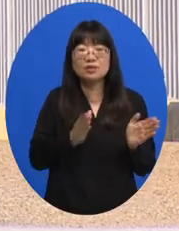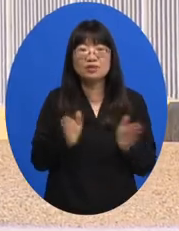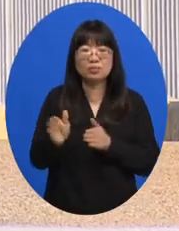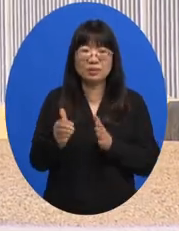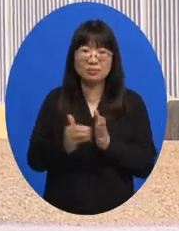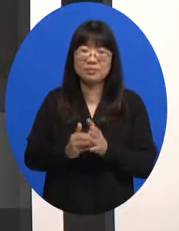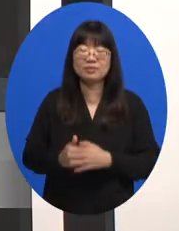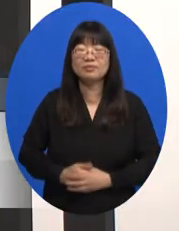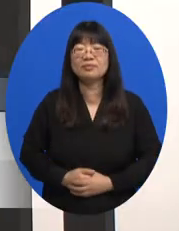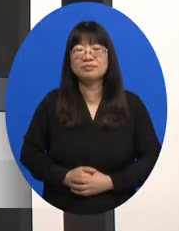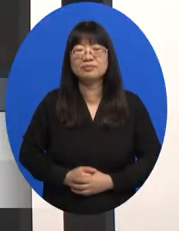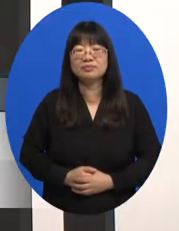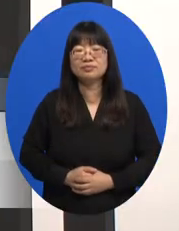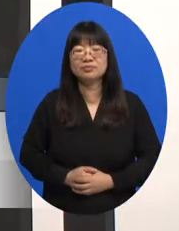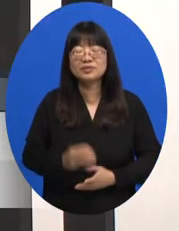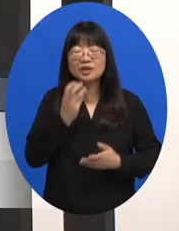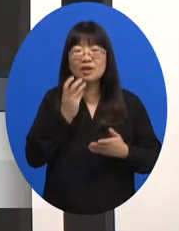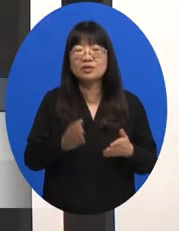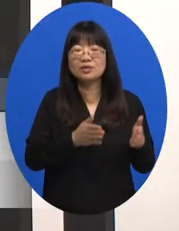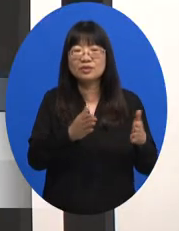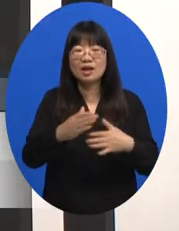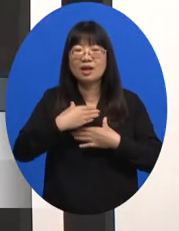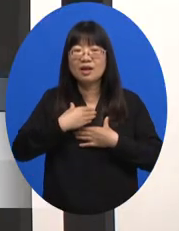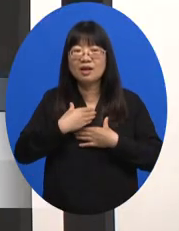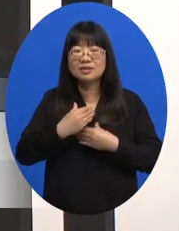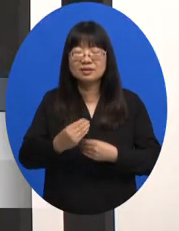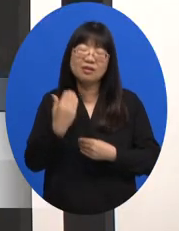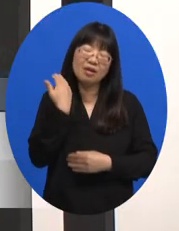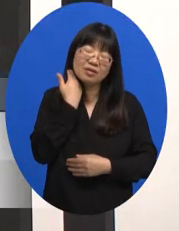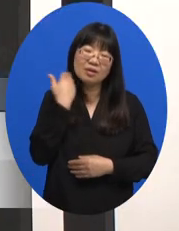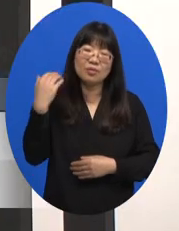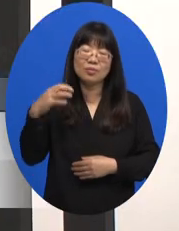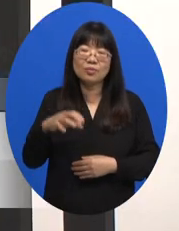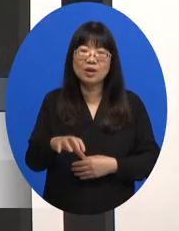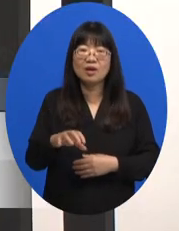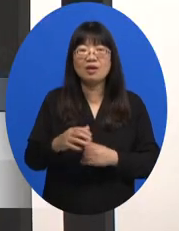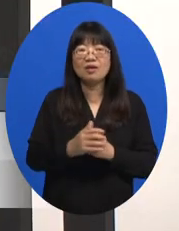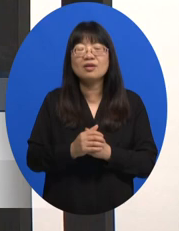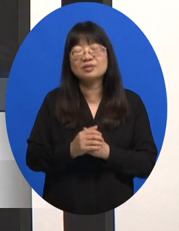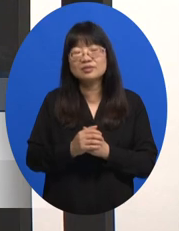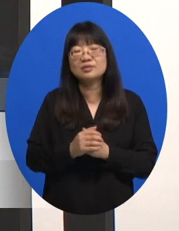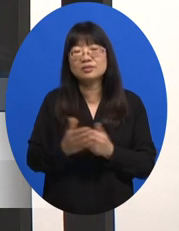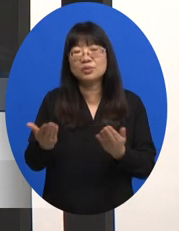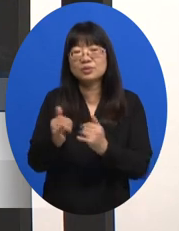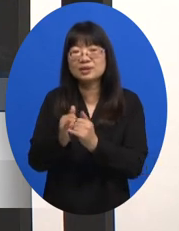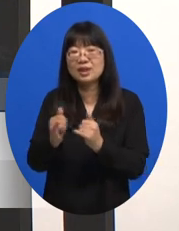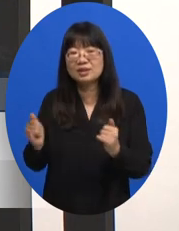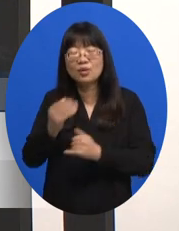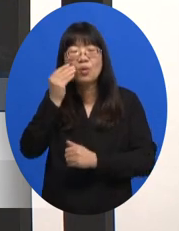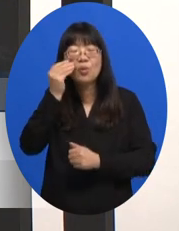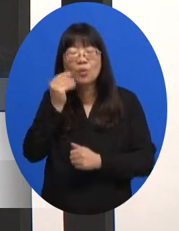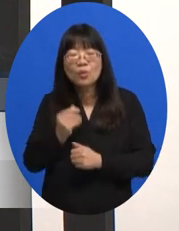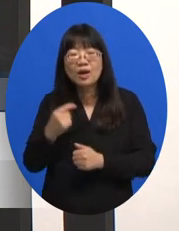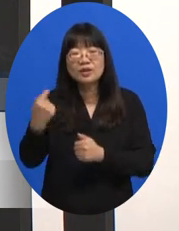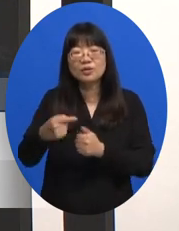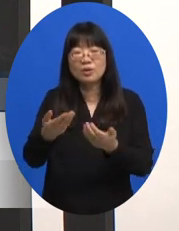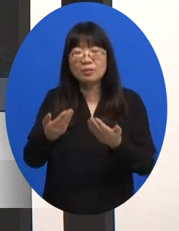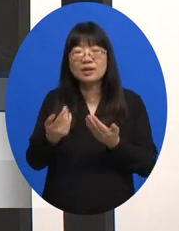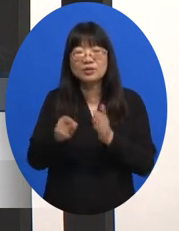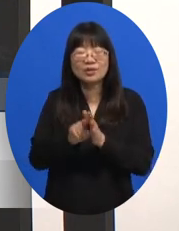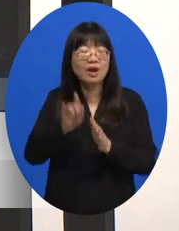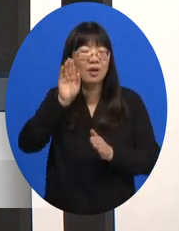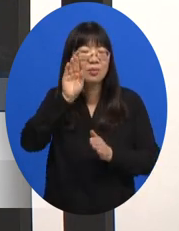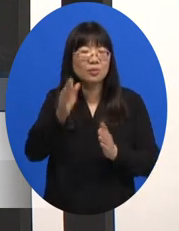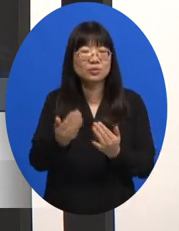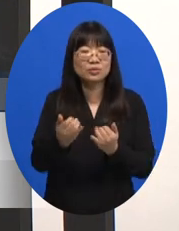겁니다. 경기도는 안전 사각지대 내 플랫폼 노동자들이 원활하게 교육을 받을 수 있도록 앞으로도